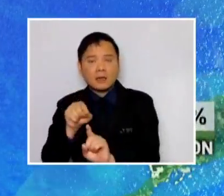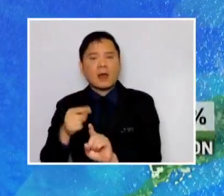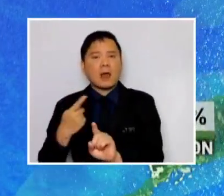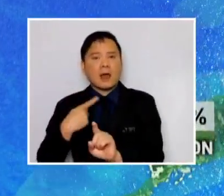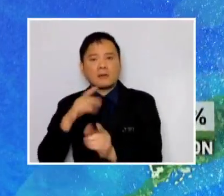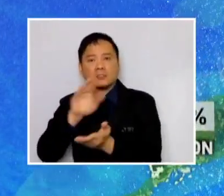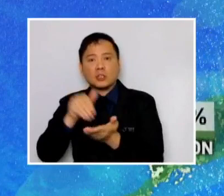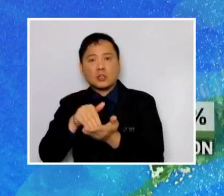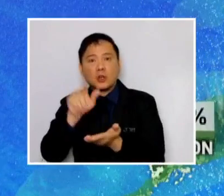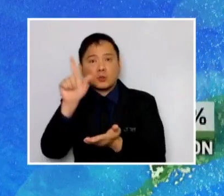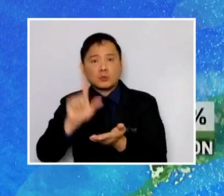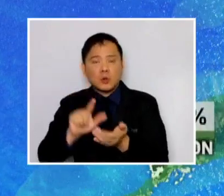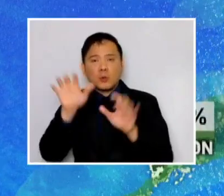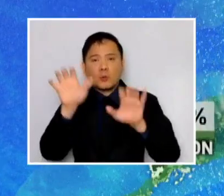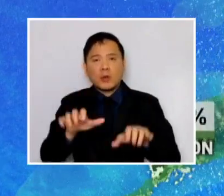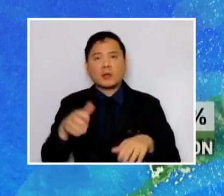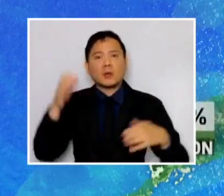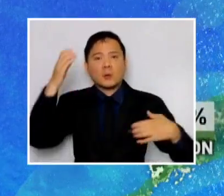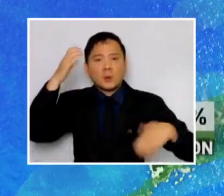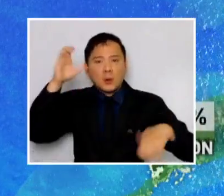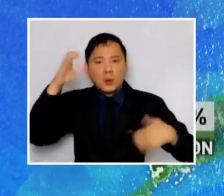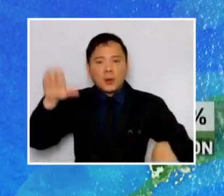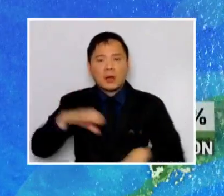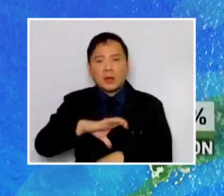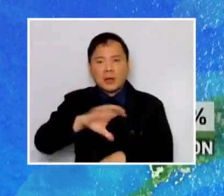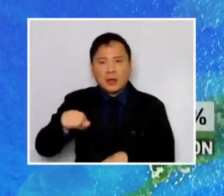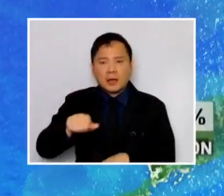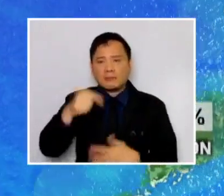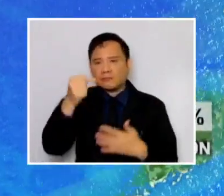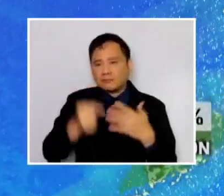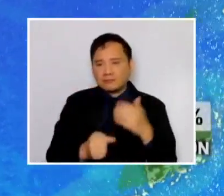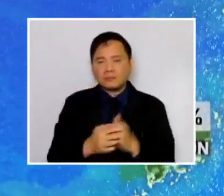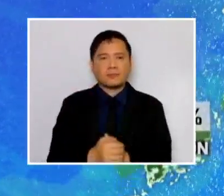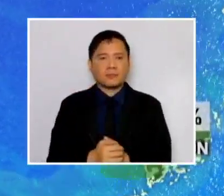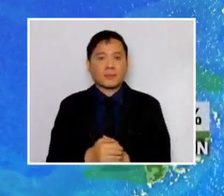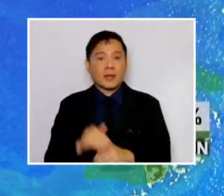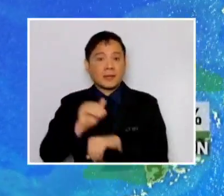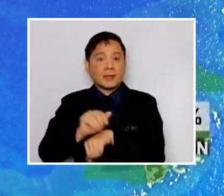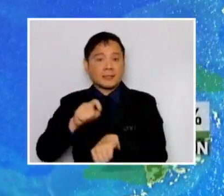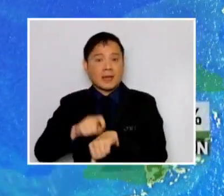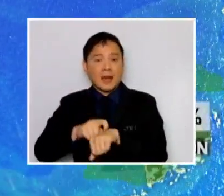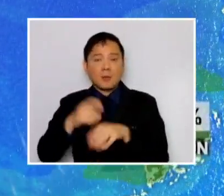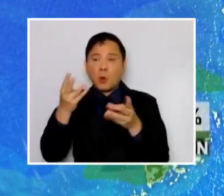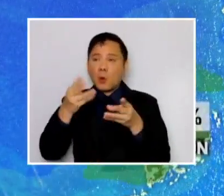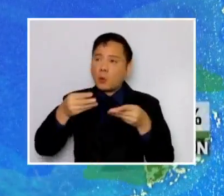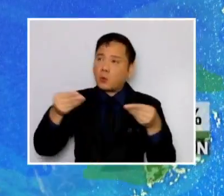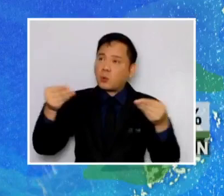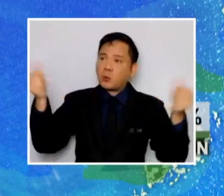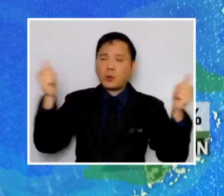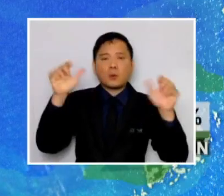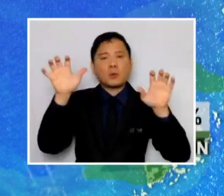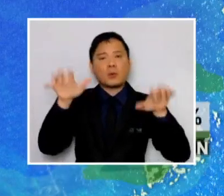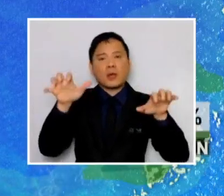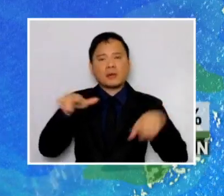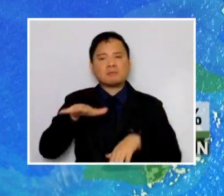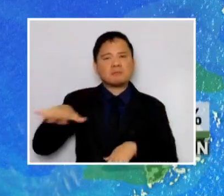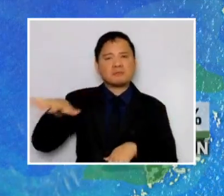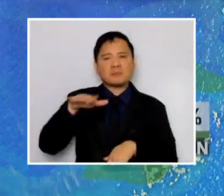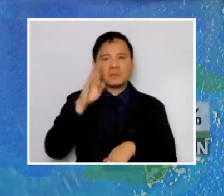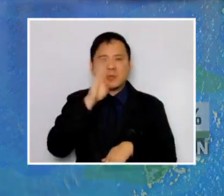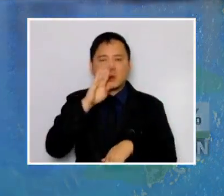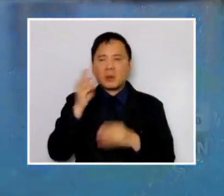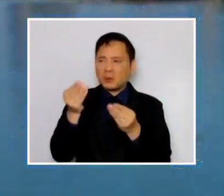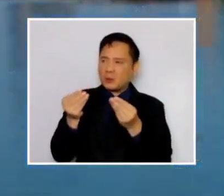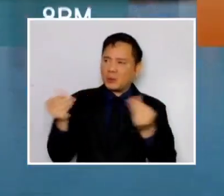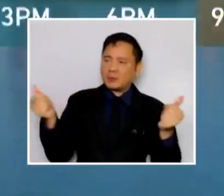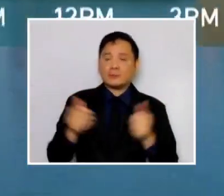Luzon, Cordillera at Cagayan Valley. At pagsapit ng gabi, halos wala ng ulan sa buong Bicol Region. Ito naman